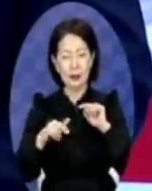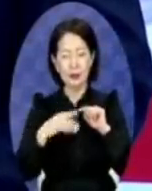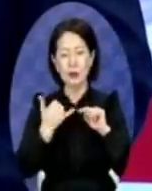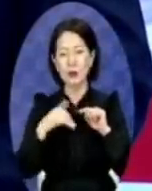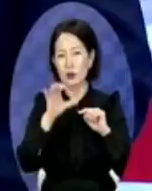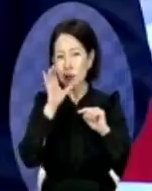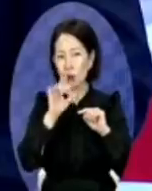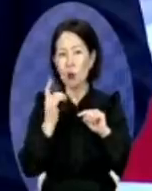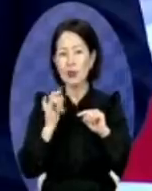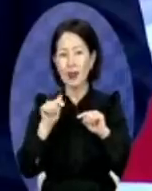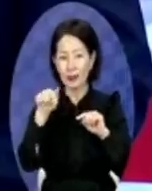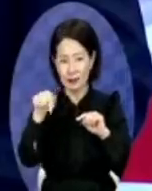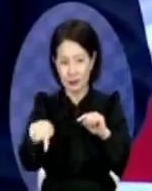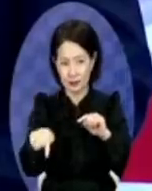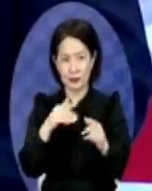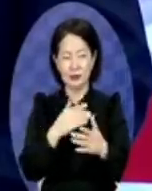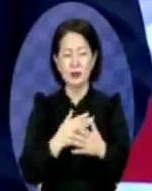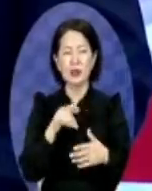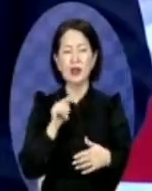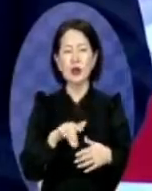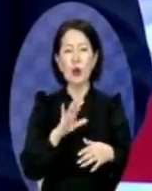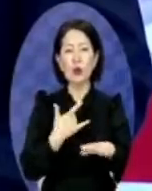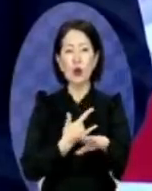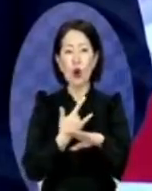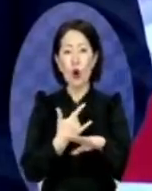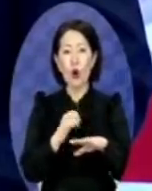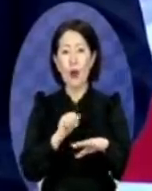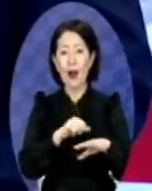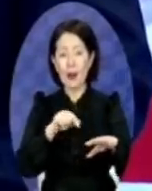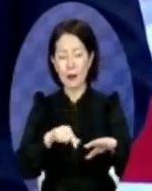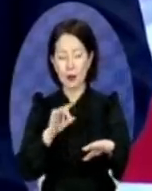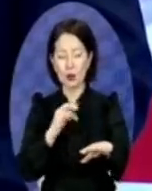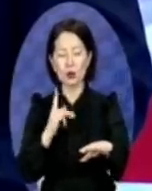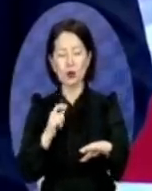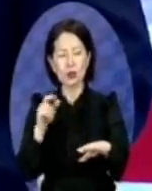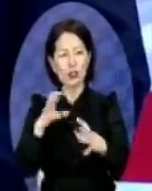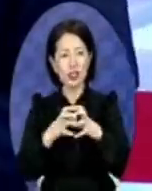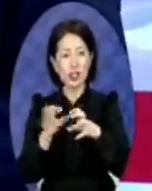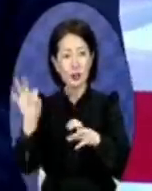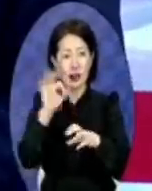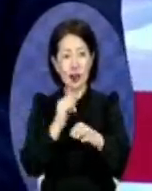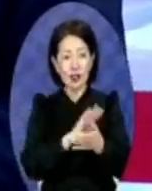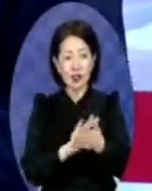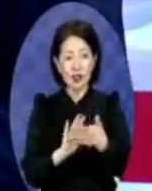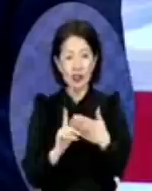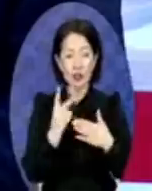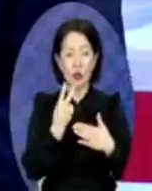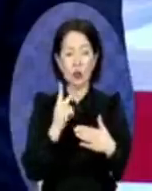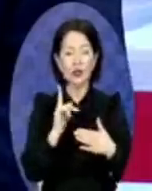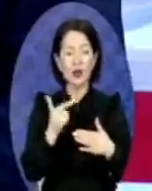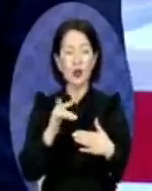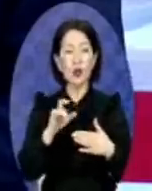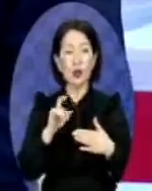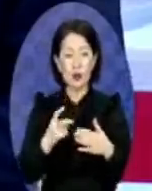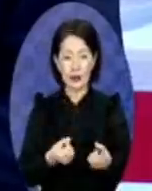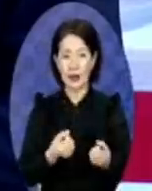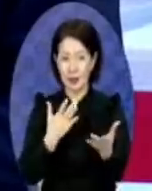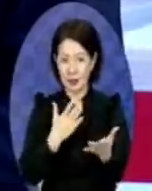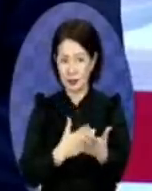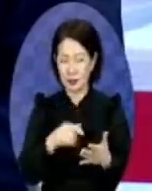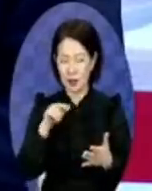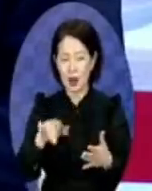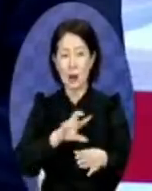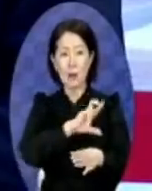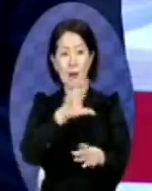уул орчмоос дэлхийд өмнө бүртгэгдэж байгаагүй үлэг гүрвлийн олдор олдсон нэг тогтоосон байна. Байгаль орчны болон бид ногоон бүздэх хан